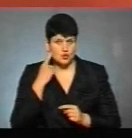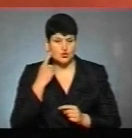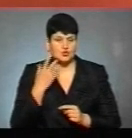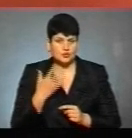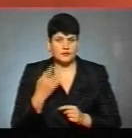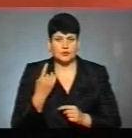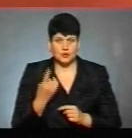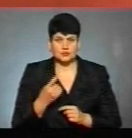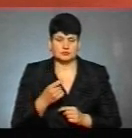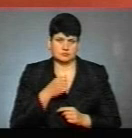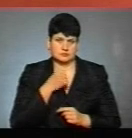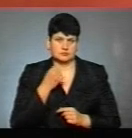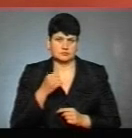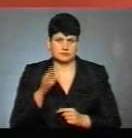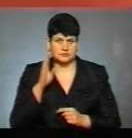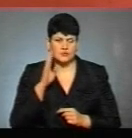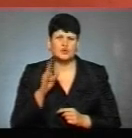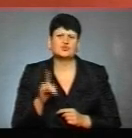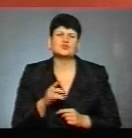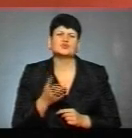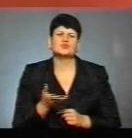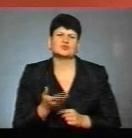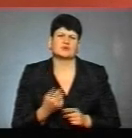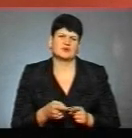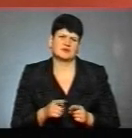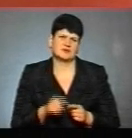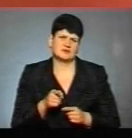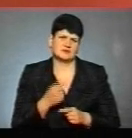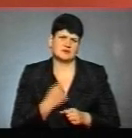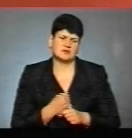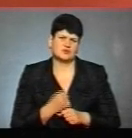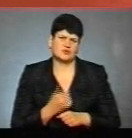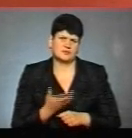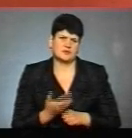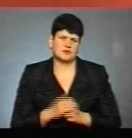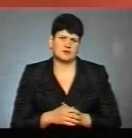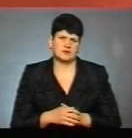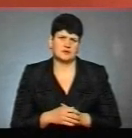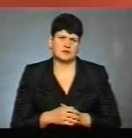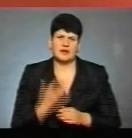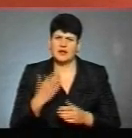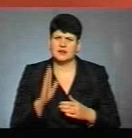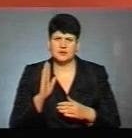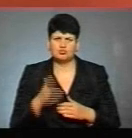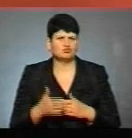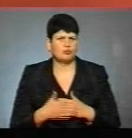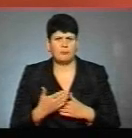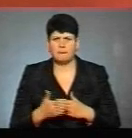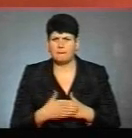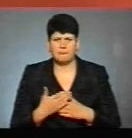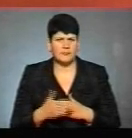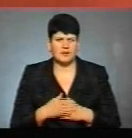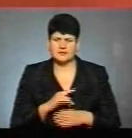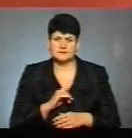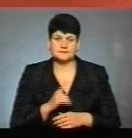ну, такого солідного чоловіка, що ну, що то вони таке зробили, але будуть биті,